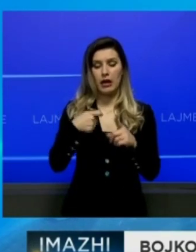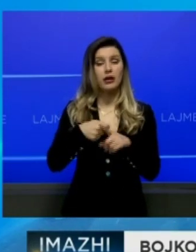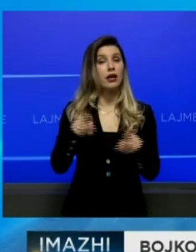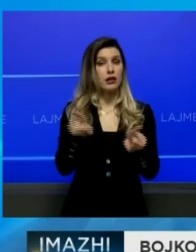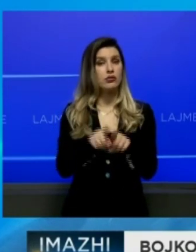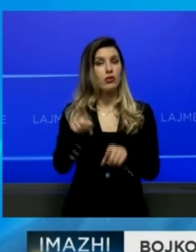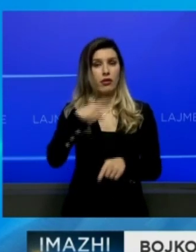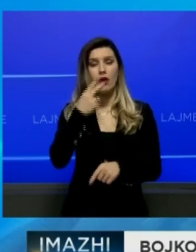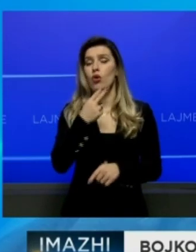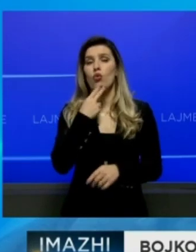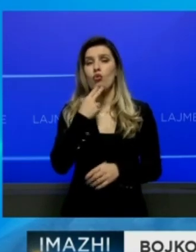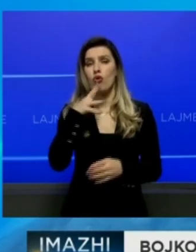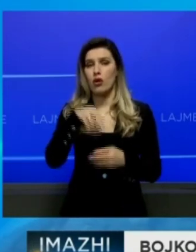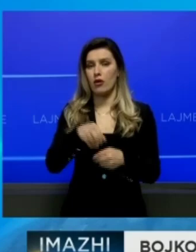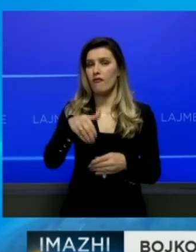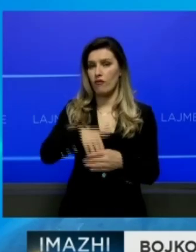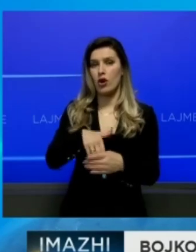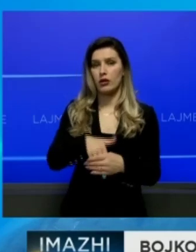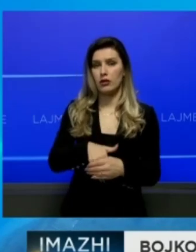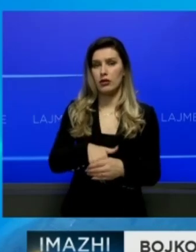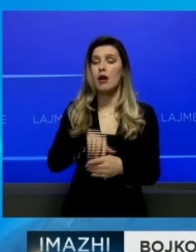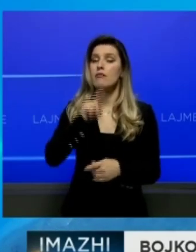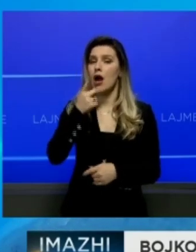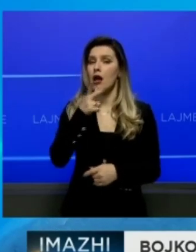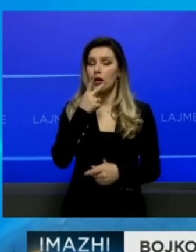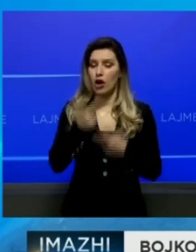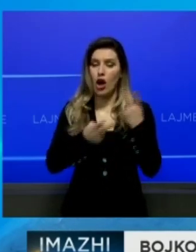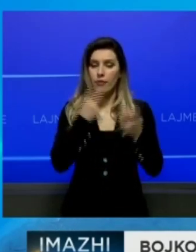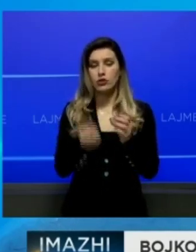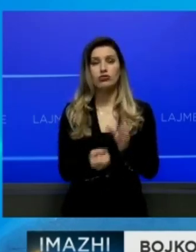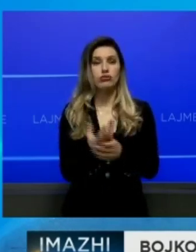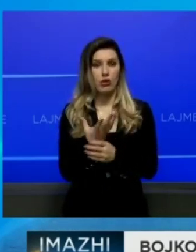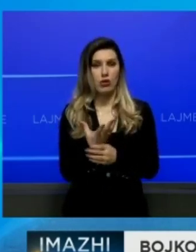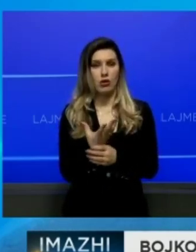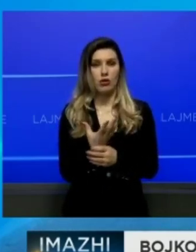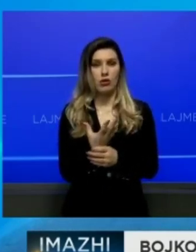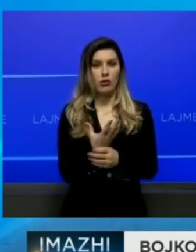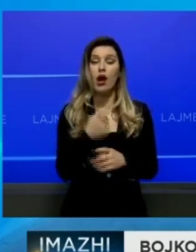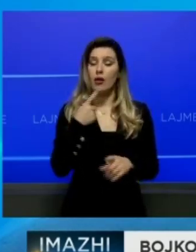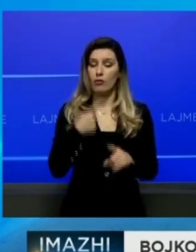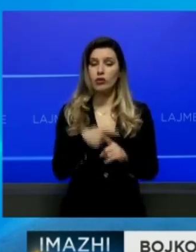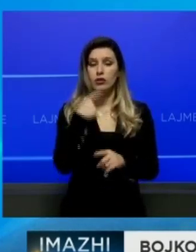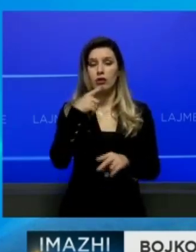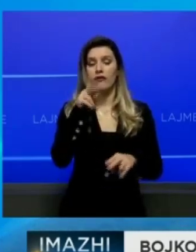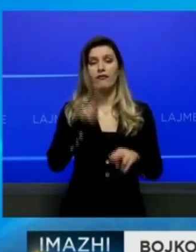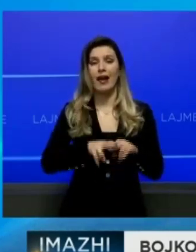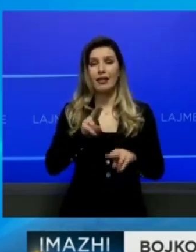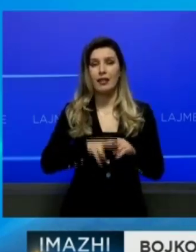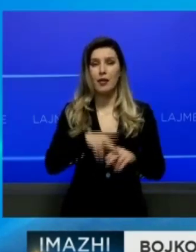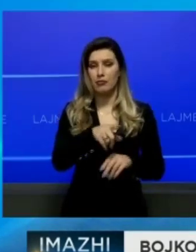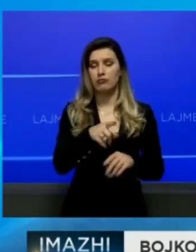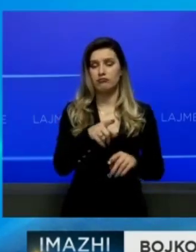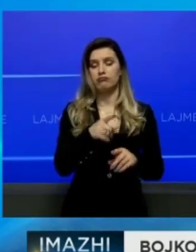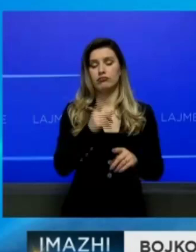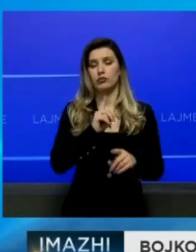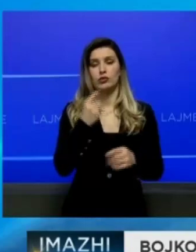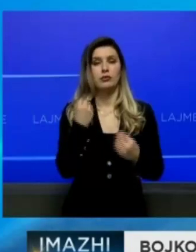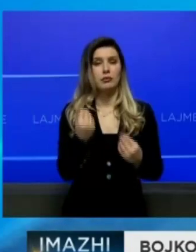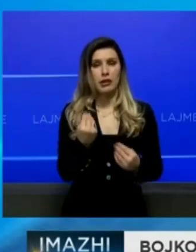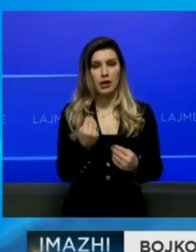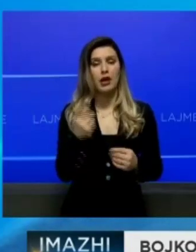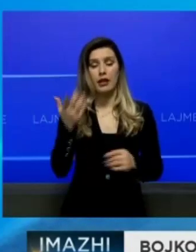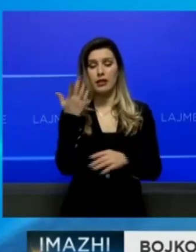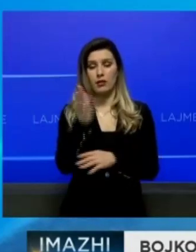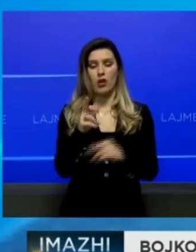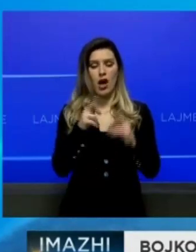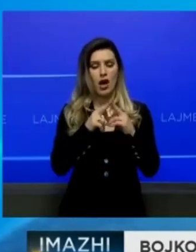ligje derisa të formohet komisioni hetimor. Ndonëse e quajti të padrejtë këtë vendim të opozitës, deputeti i vetëvendosjes Agon Batusha tha